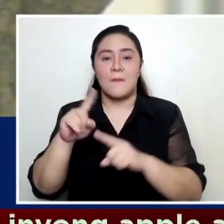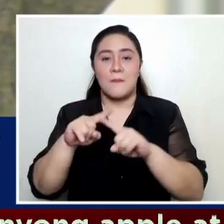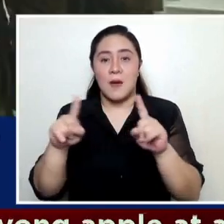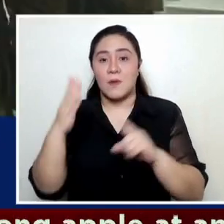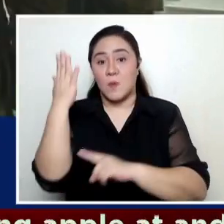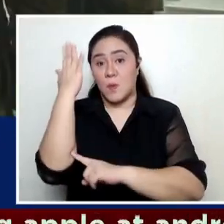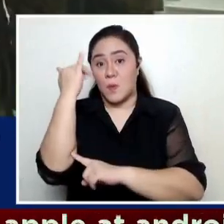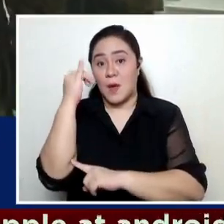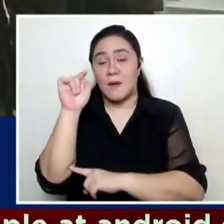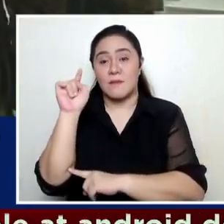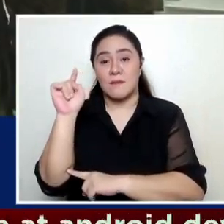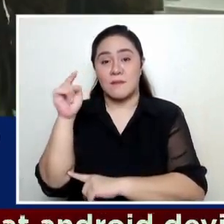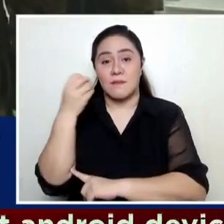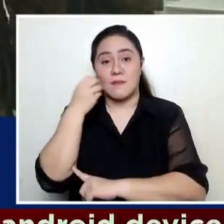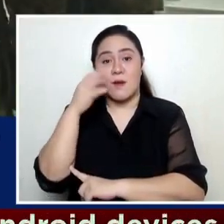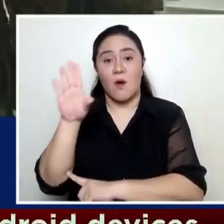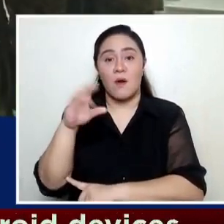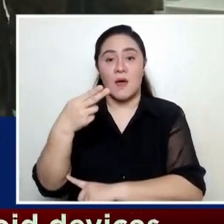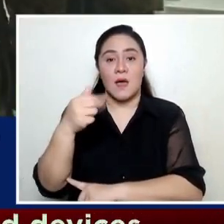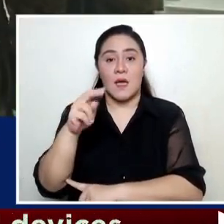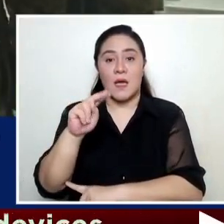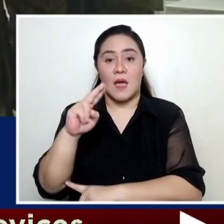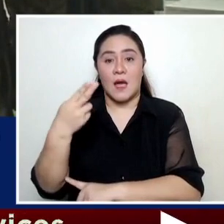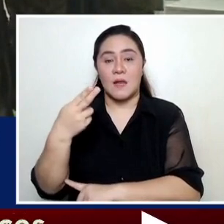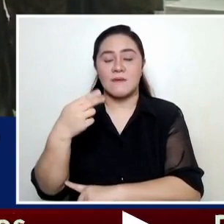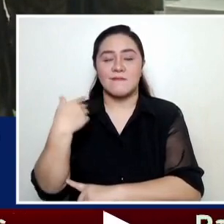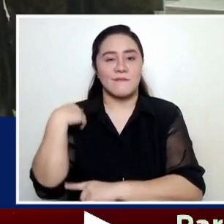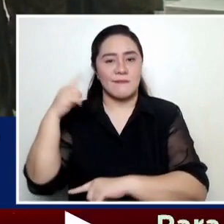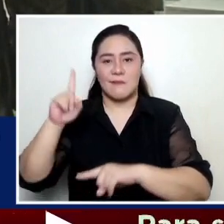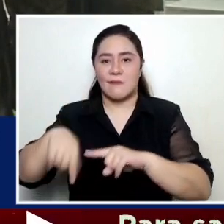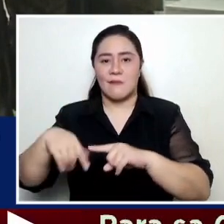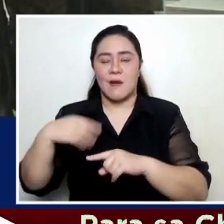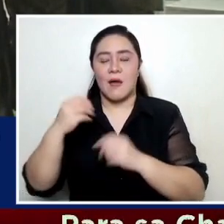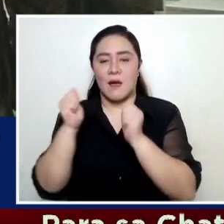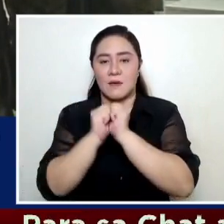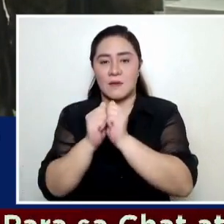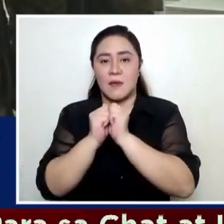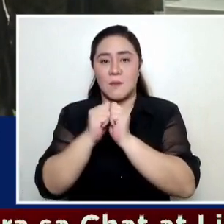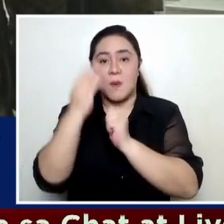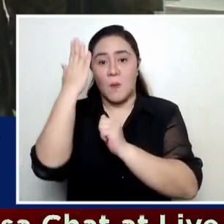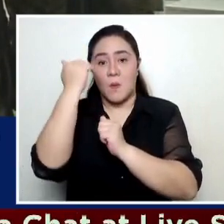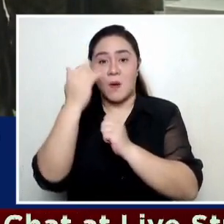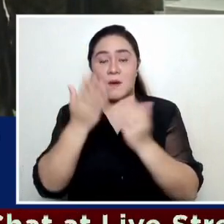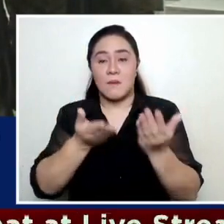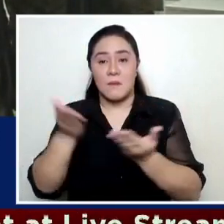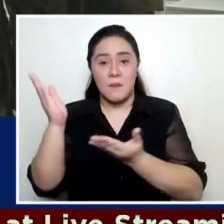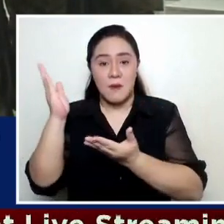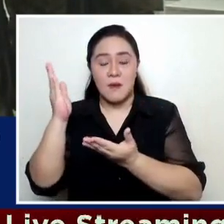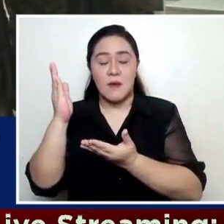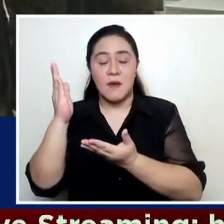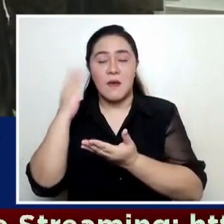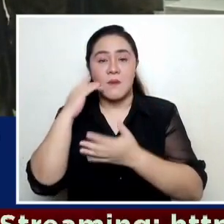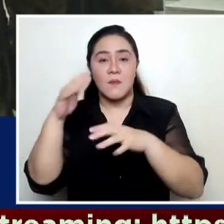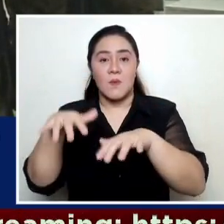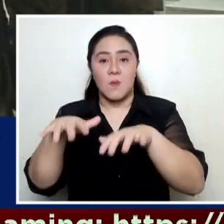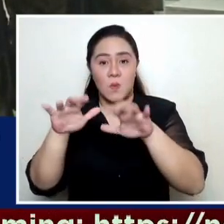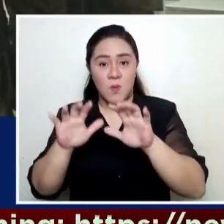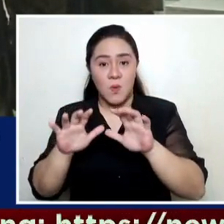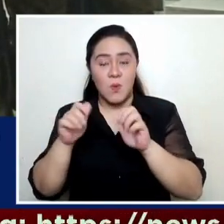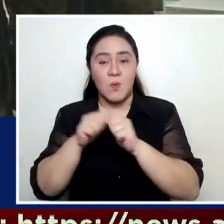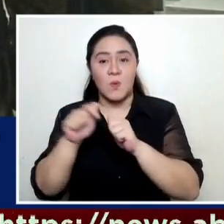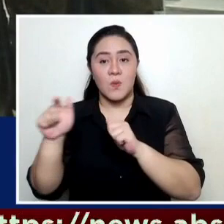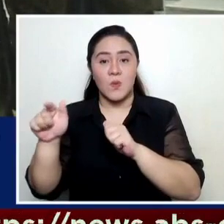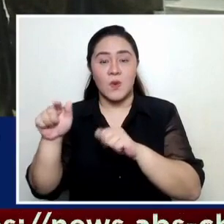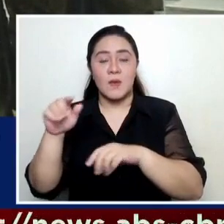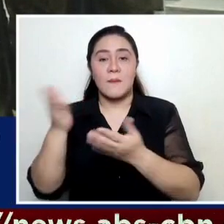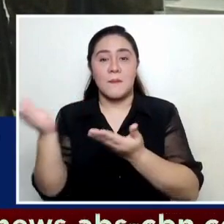sa paghatid itong si Hannah dahil kailangan pa niya sa paghatid ng mga labi ni Rose dahil kailangan pa niya bumalik sa operating